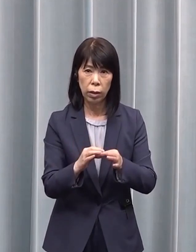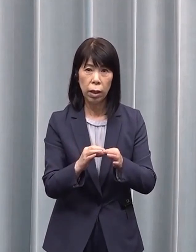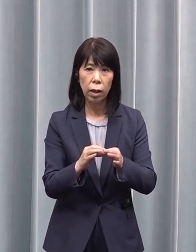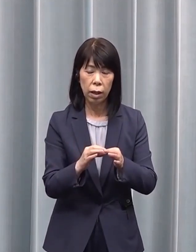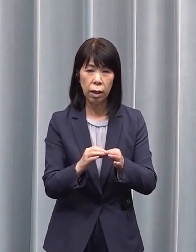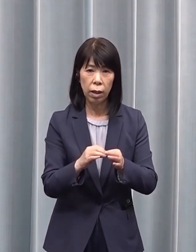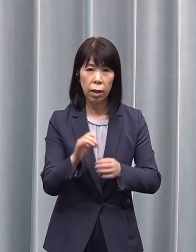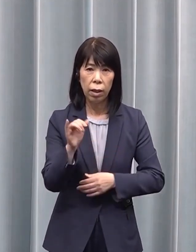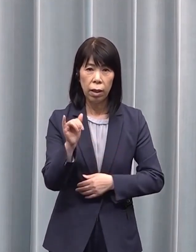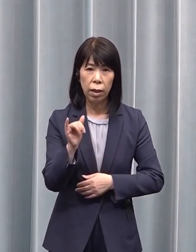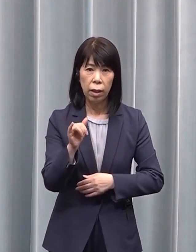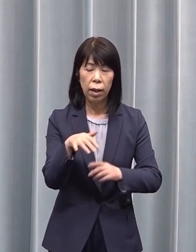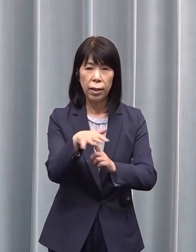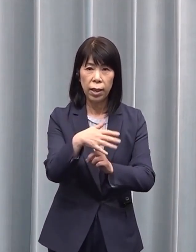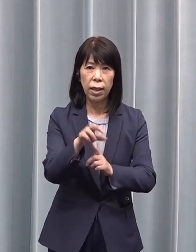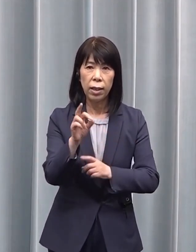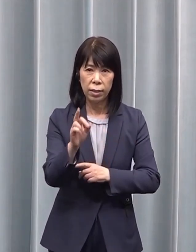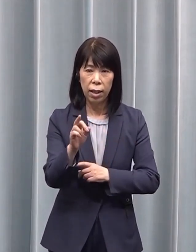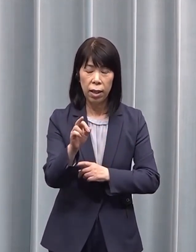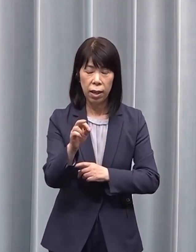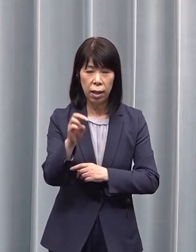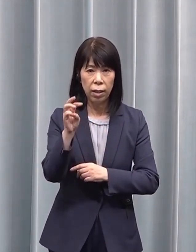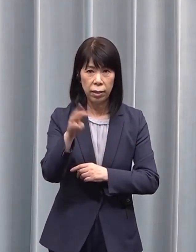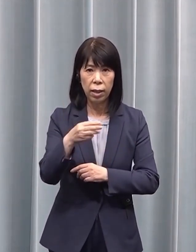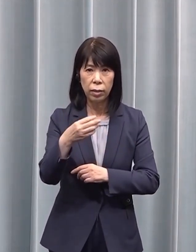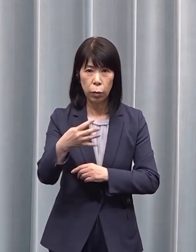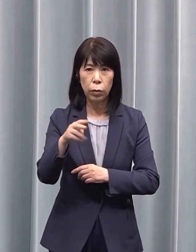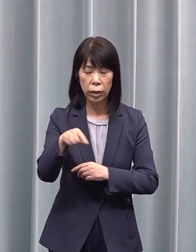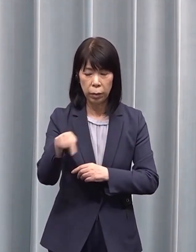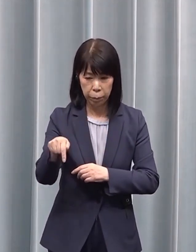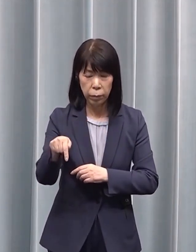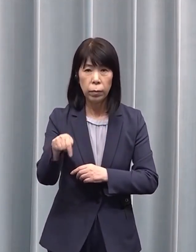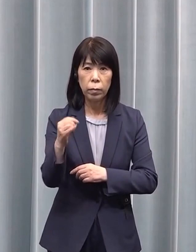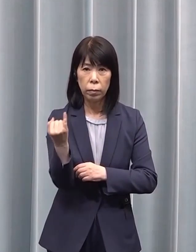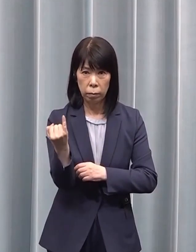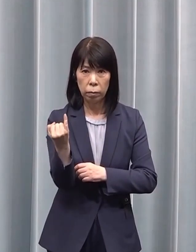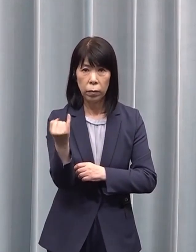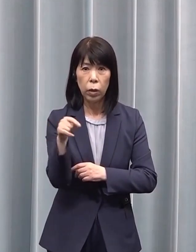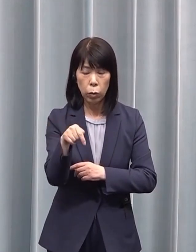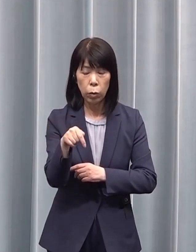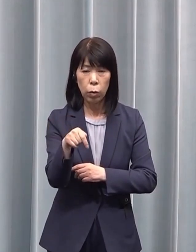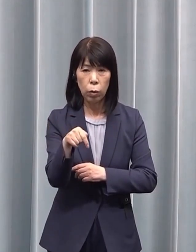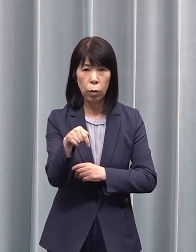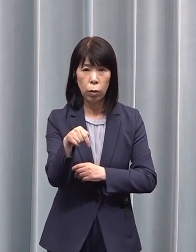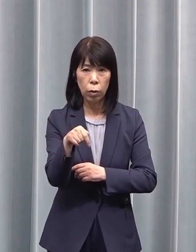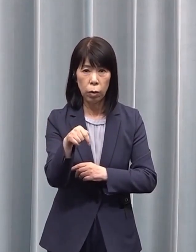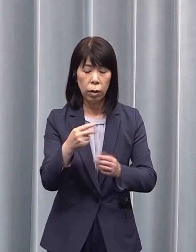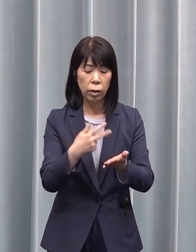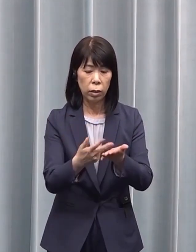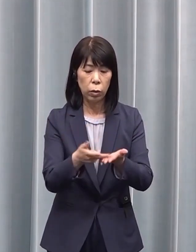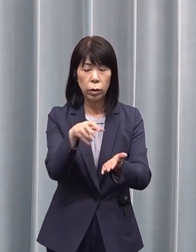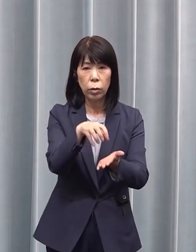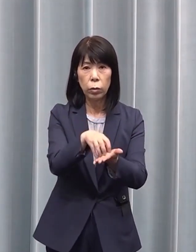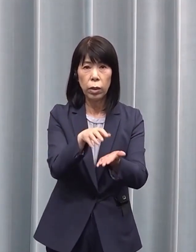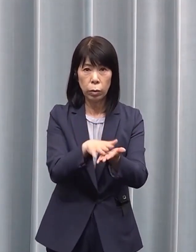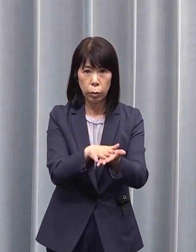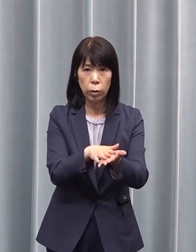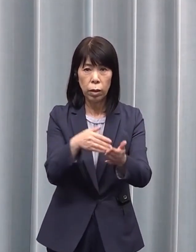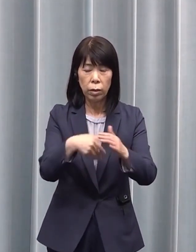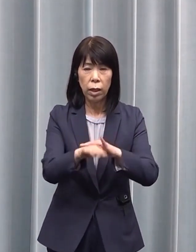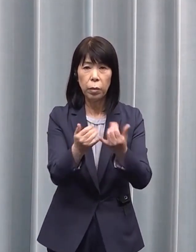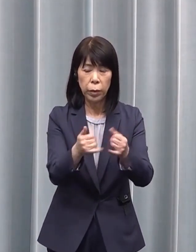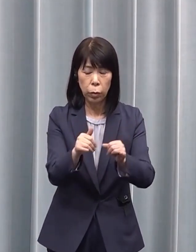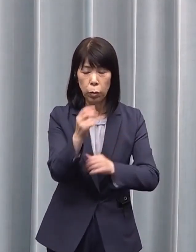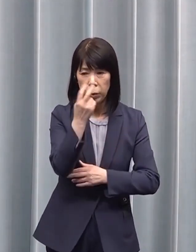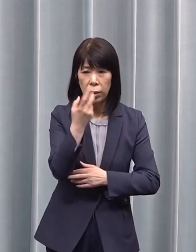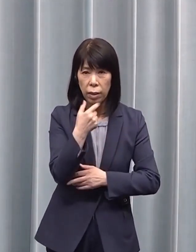参考人、政府がたびたび参考人の意見としてこの入管庁の資料の中にも入れている、難民をなんとか見つけ出したいけ